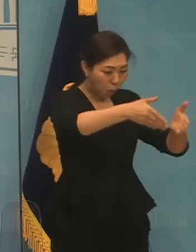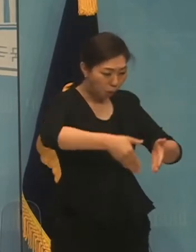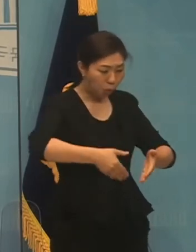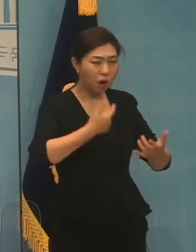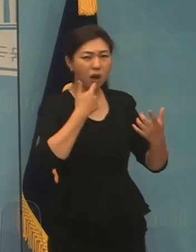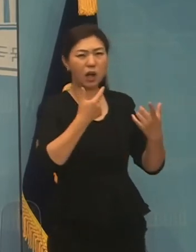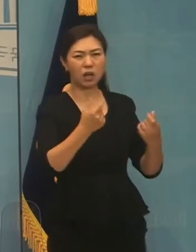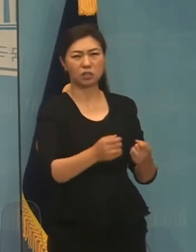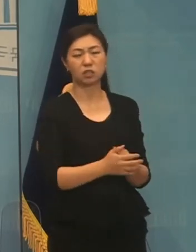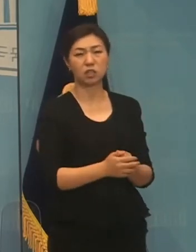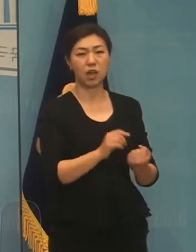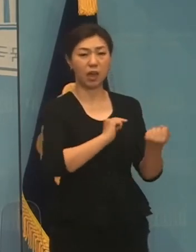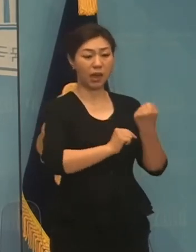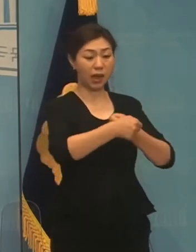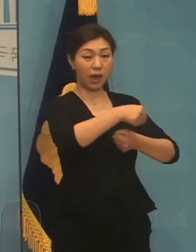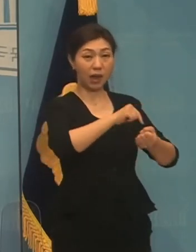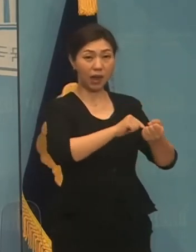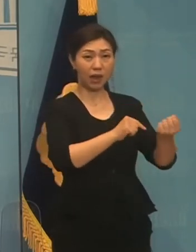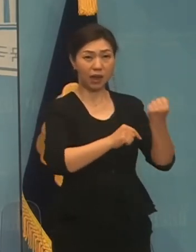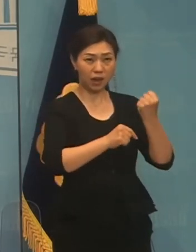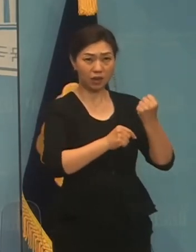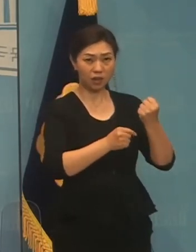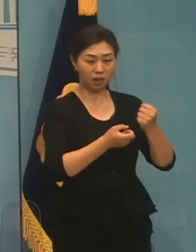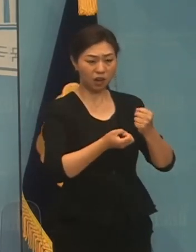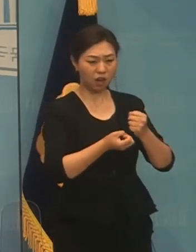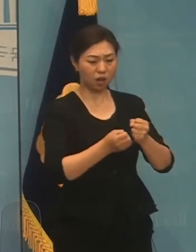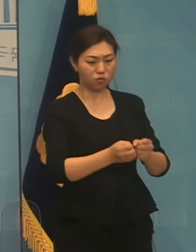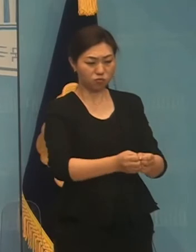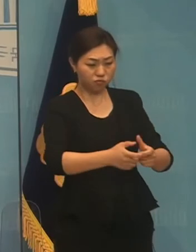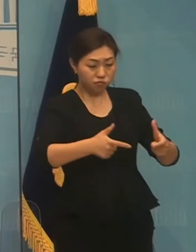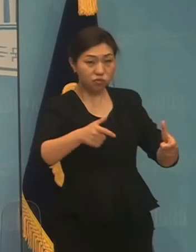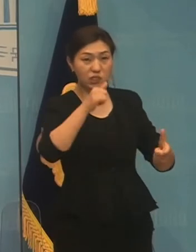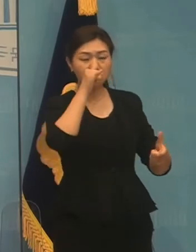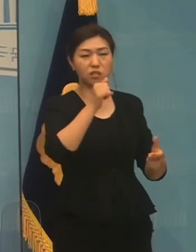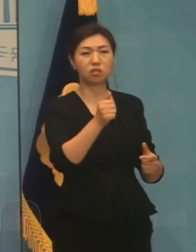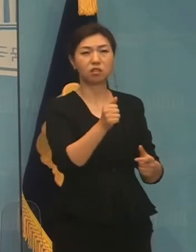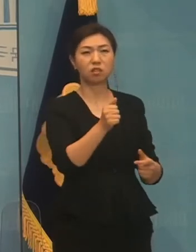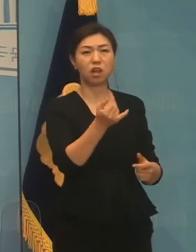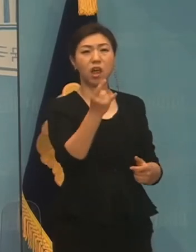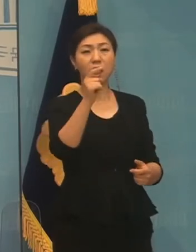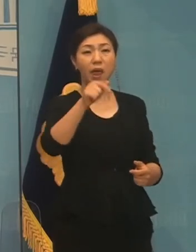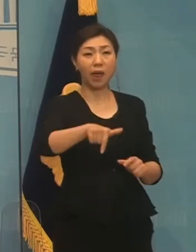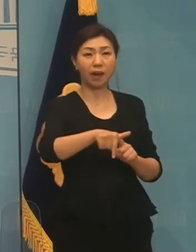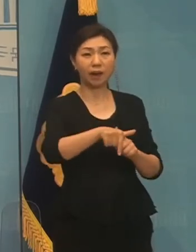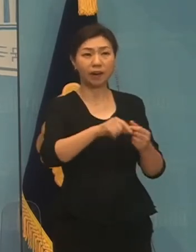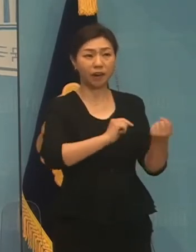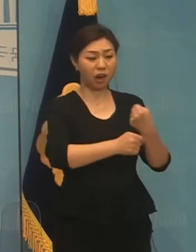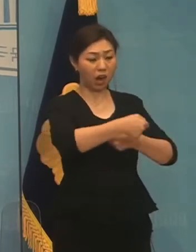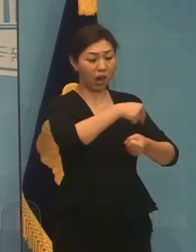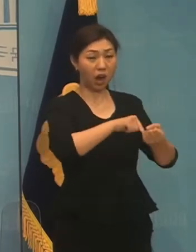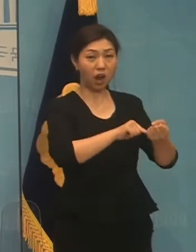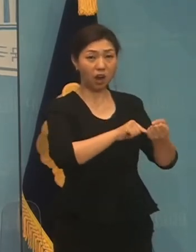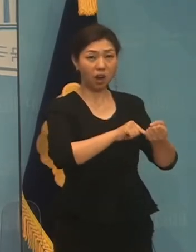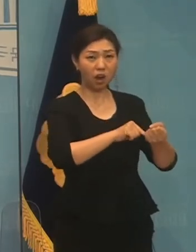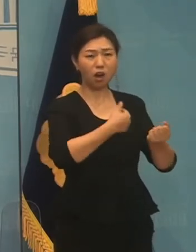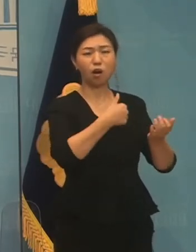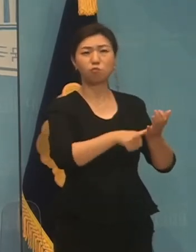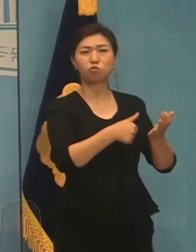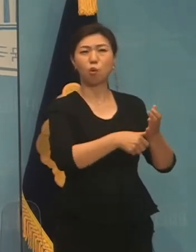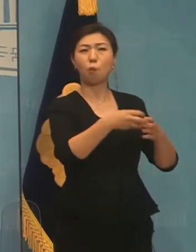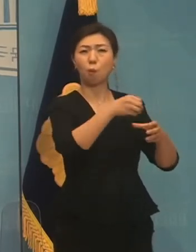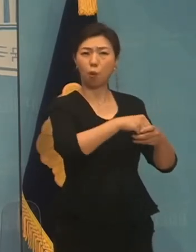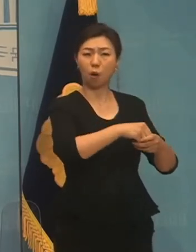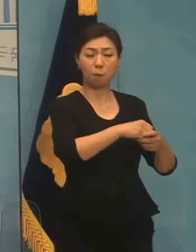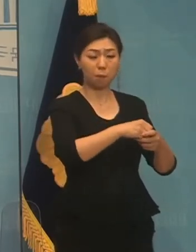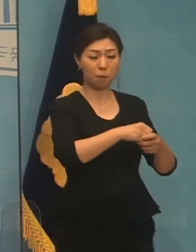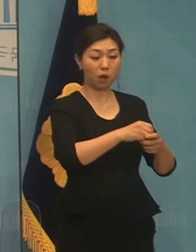논란이죠. 핵무기 연료가 되는 그 핵물질이 기본적으로 들어갈 수밖에 없는 것이기 때문에 그런